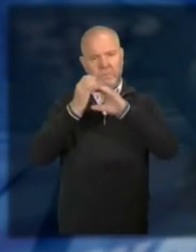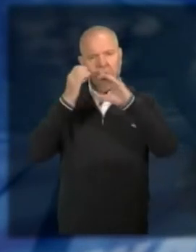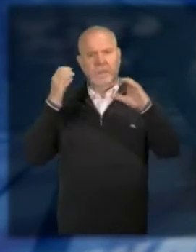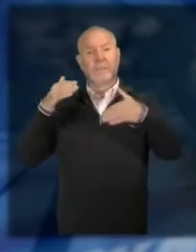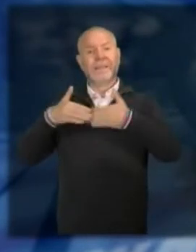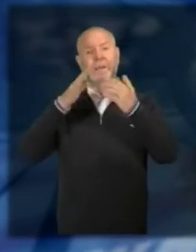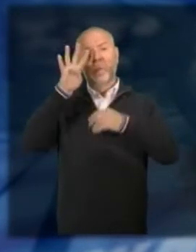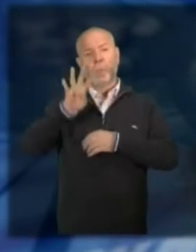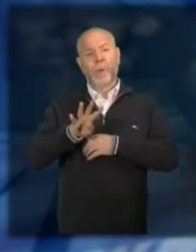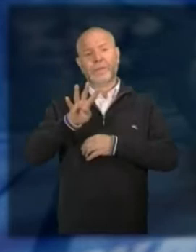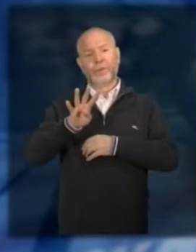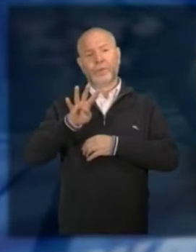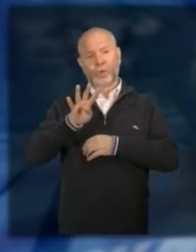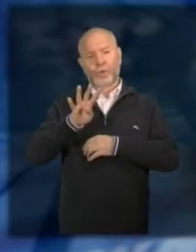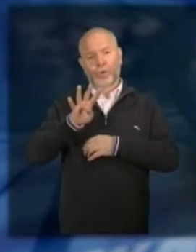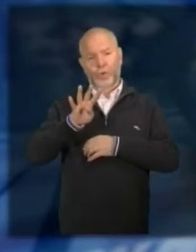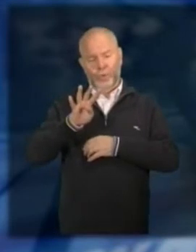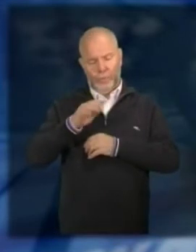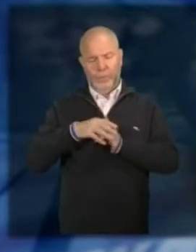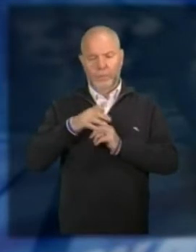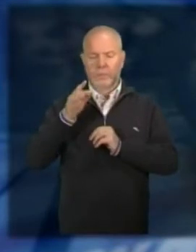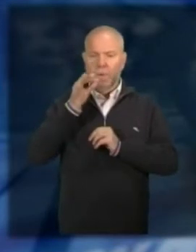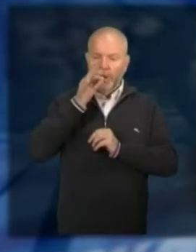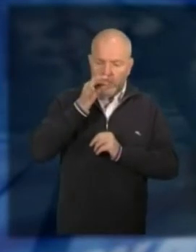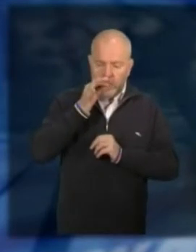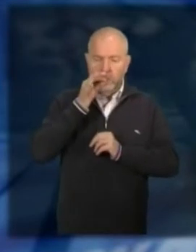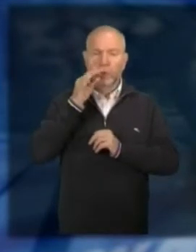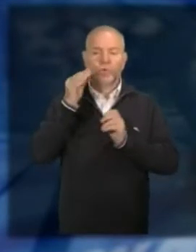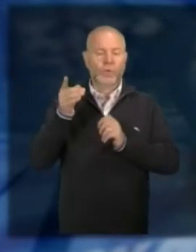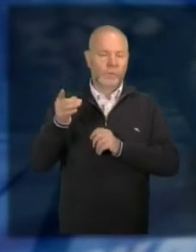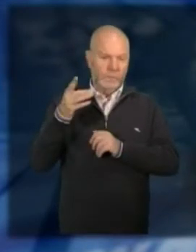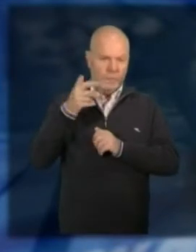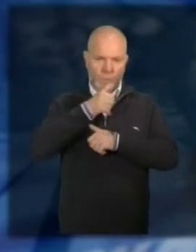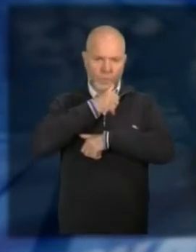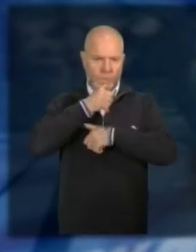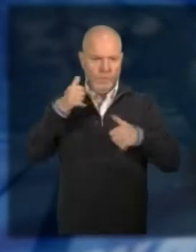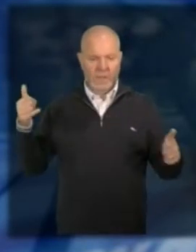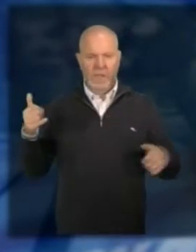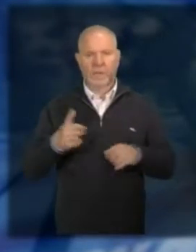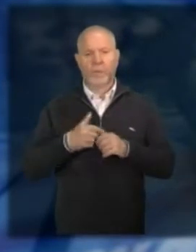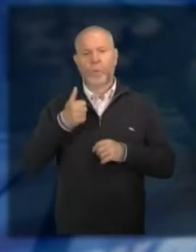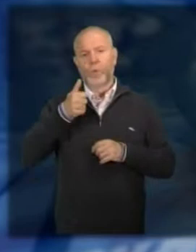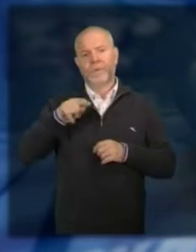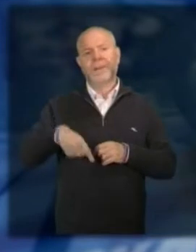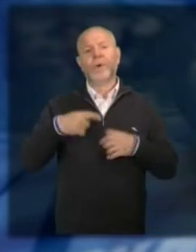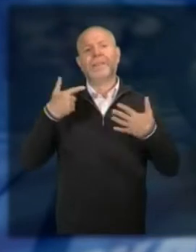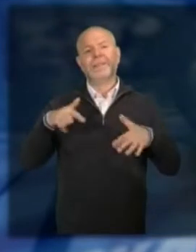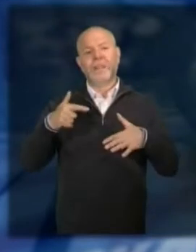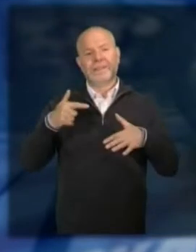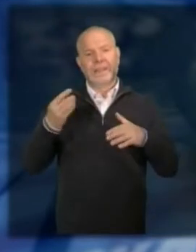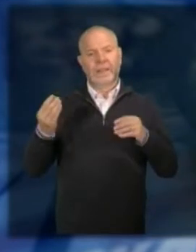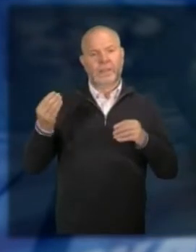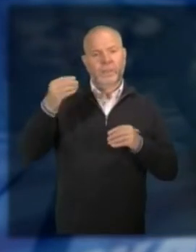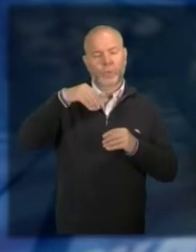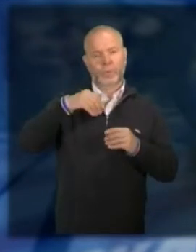4.20 del mattino in corso Europa Pallanza. Sottoposto a etilometro, il giovane è risultato ubriaco con un tasso di 1,17 grammi di alcol